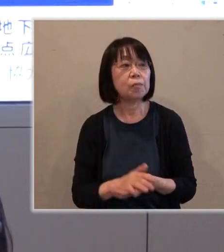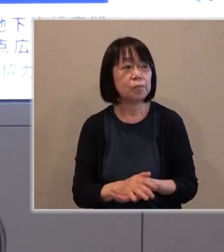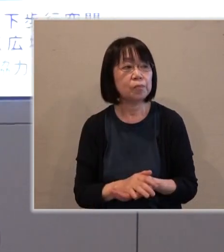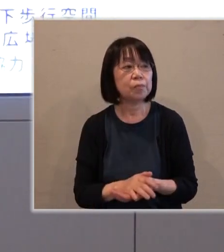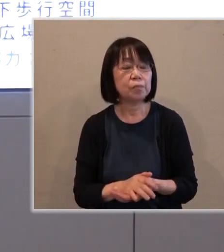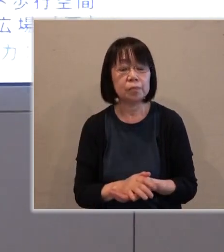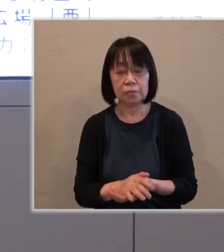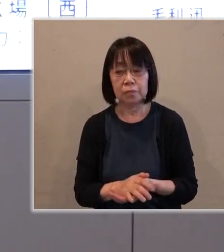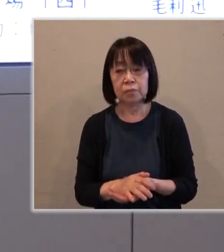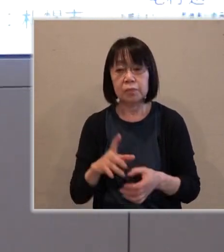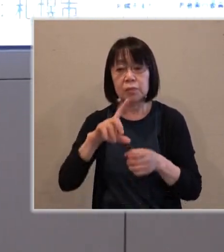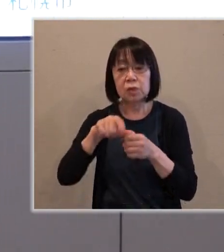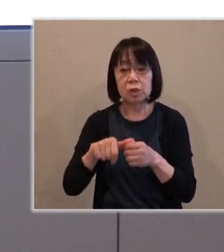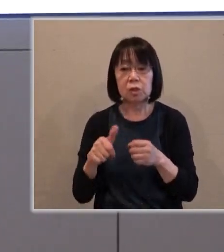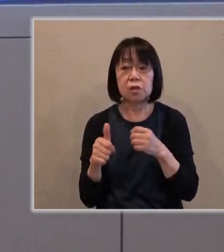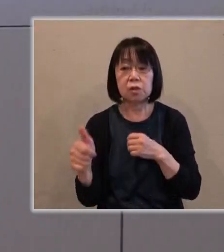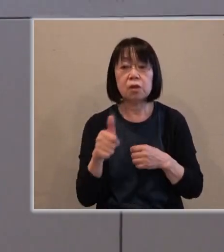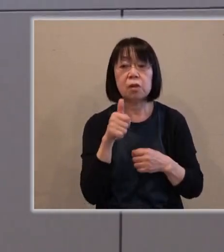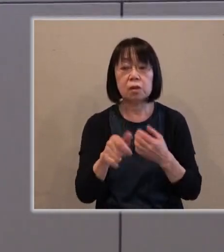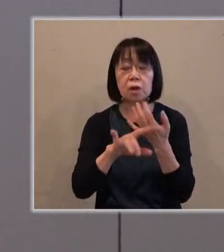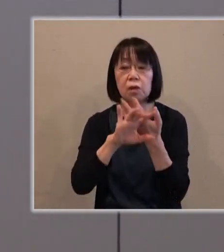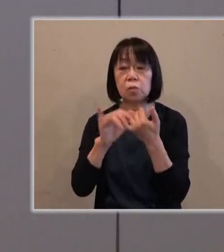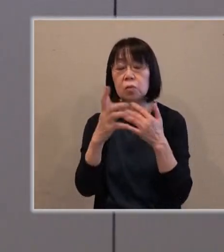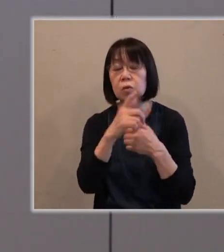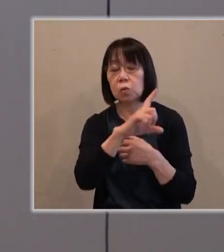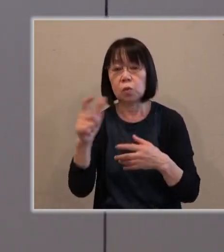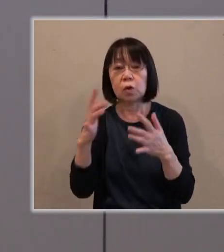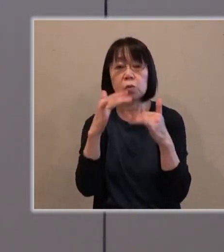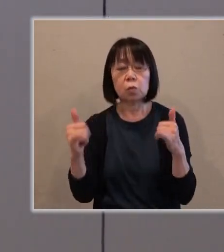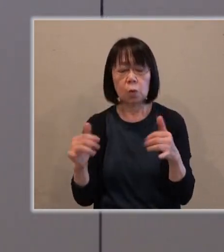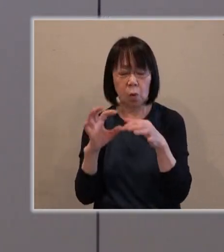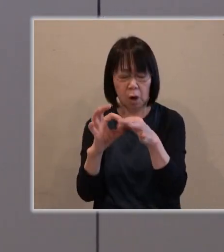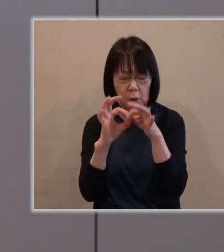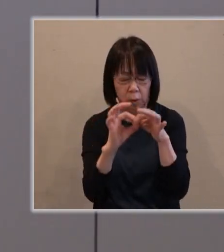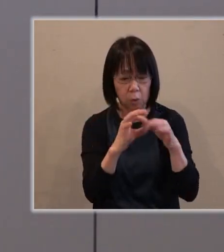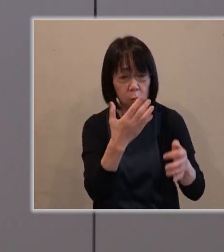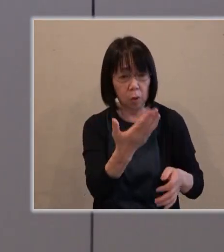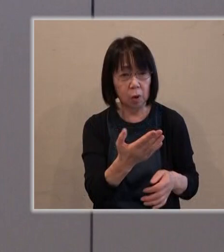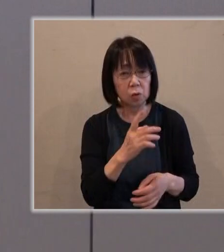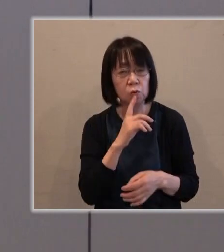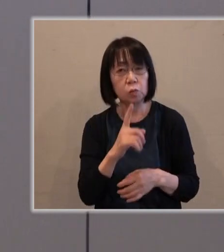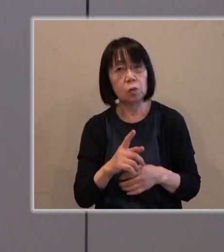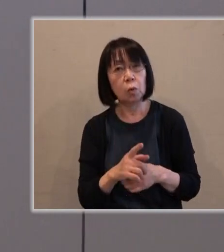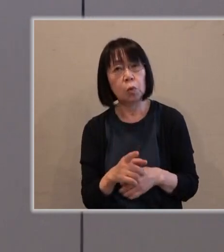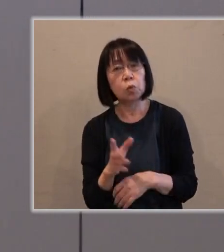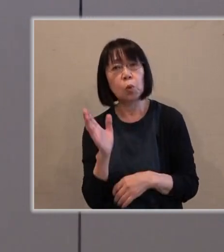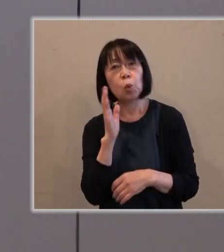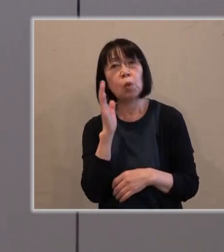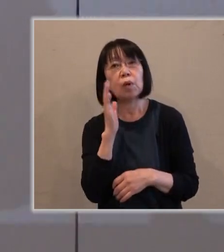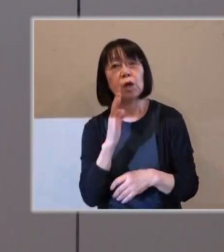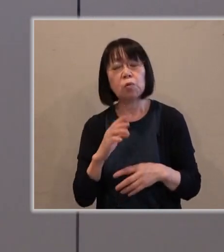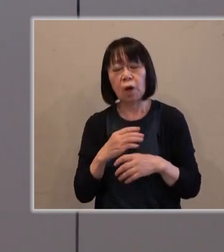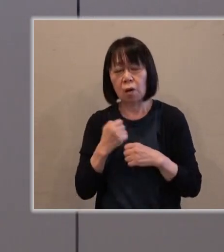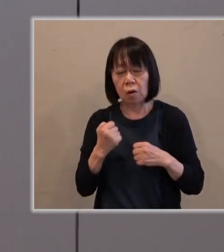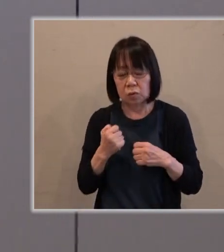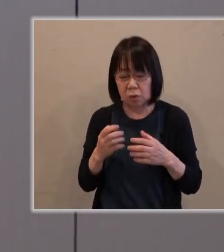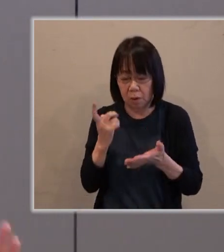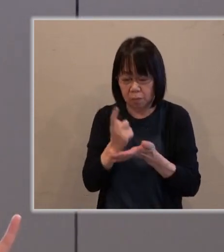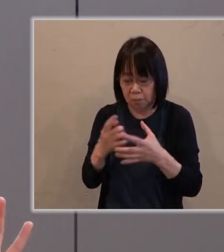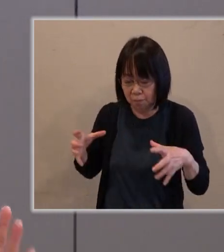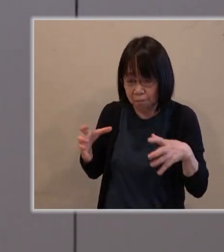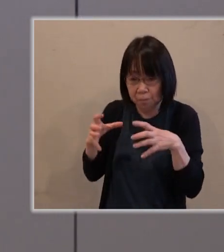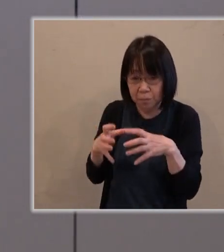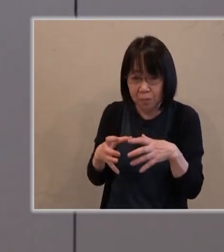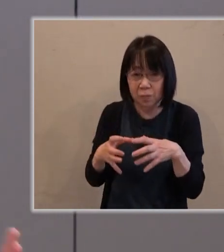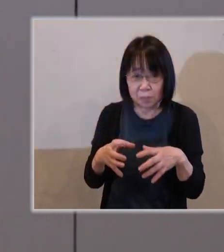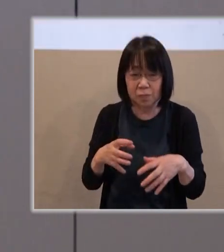出ていって多世代の人とじゃあすごい関わったのかって言われたら、まあ、実際そうではなくて、学生は学生、世代の